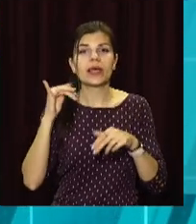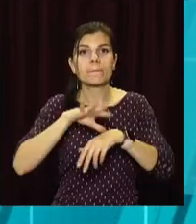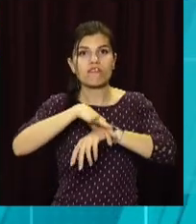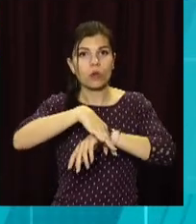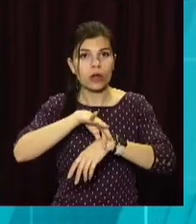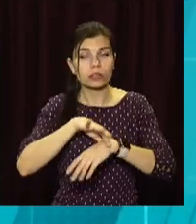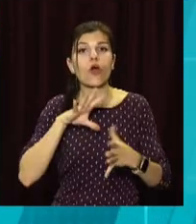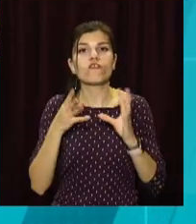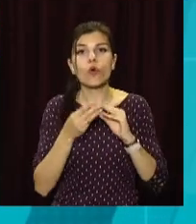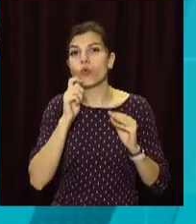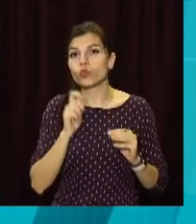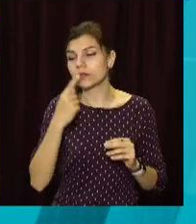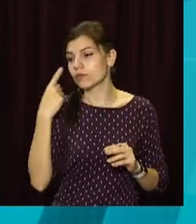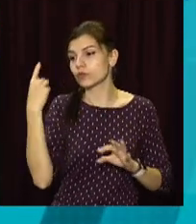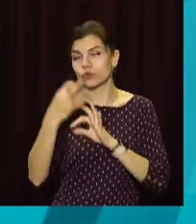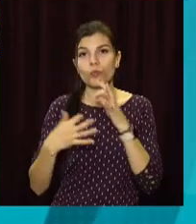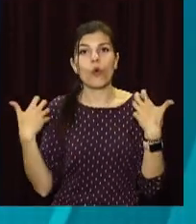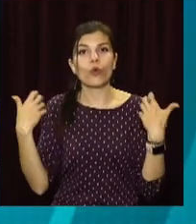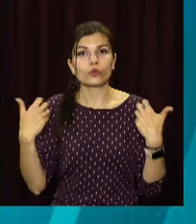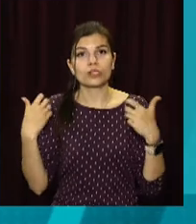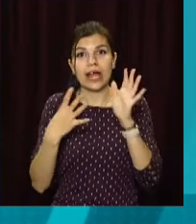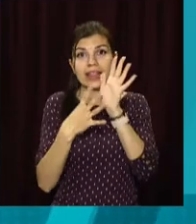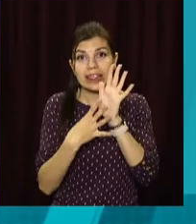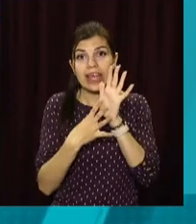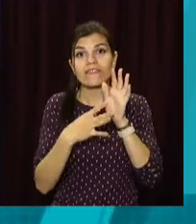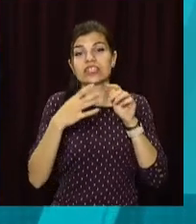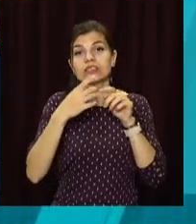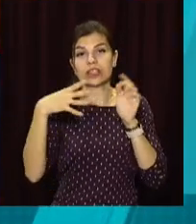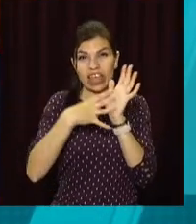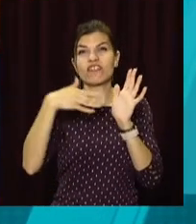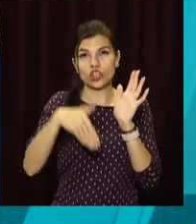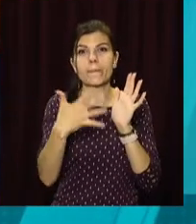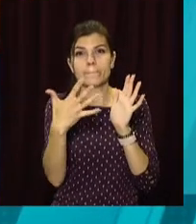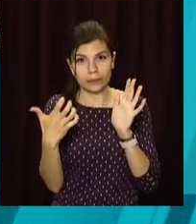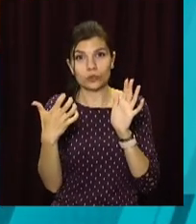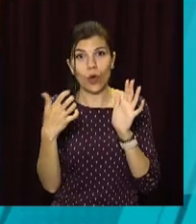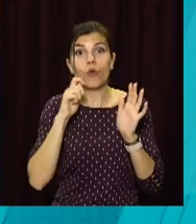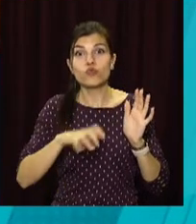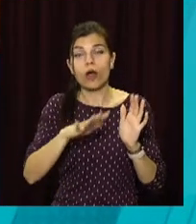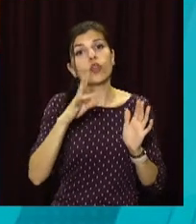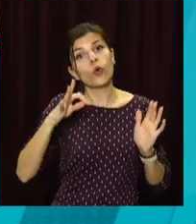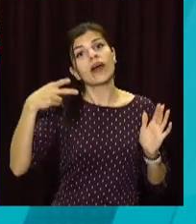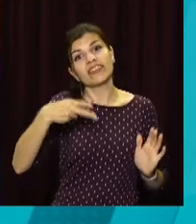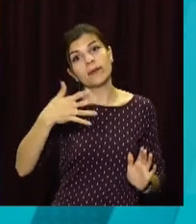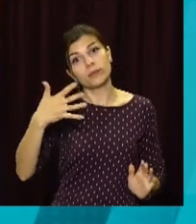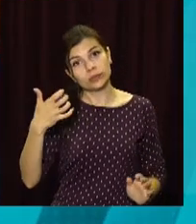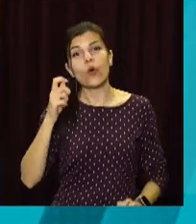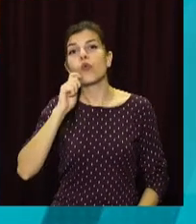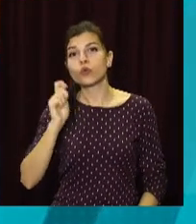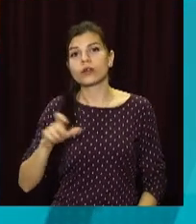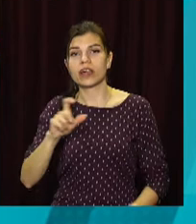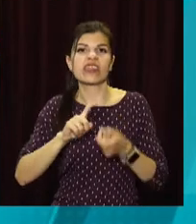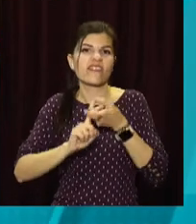Павлограді. Загалом в Україні минулої доби одужали 9,5 тисяч людей. Разом з тим понад 2,5 тисячі